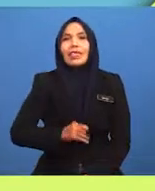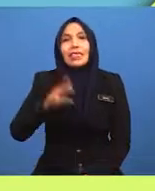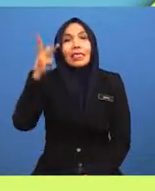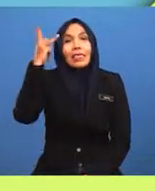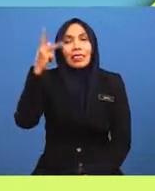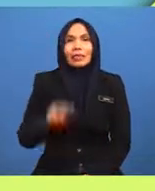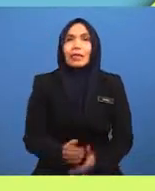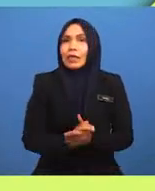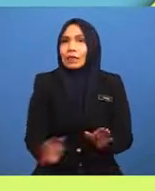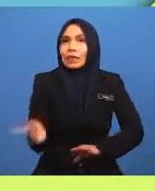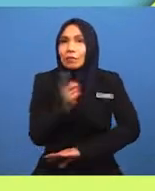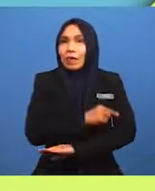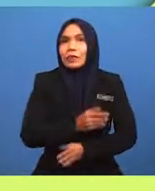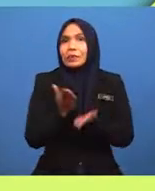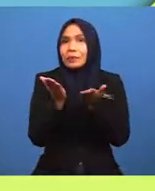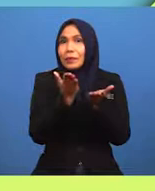dan ceria selalu.